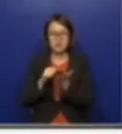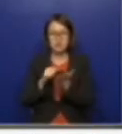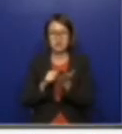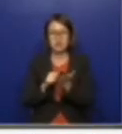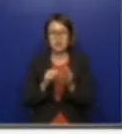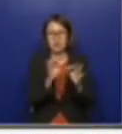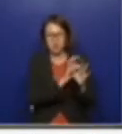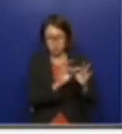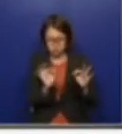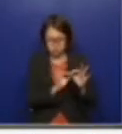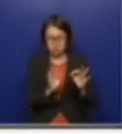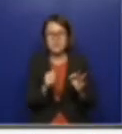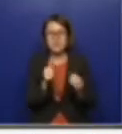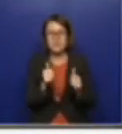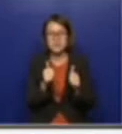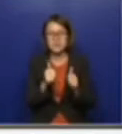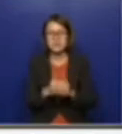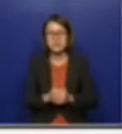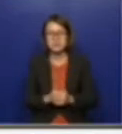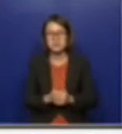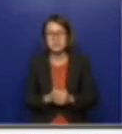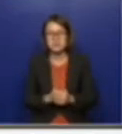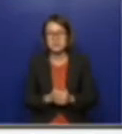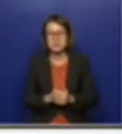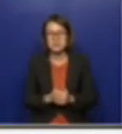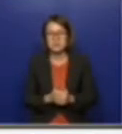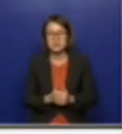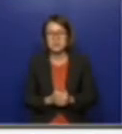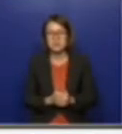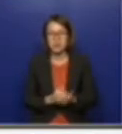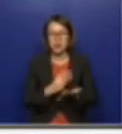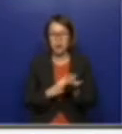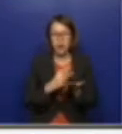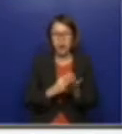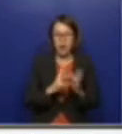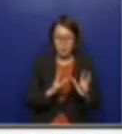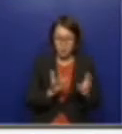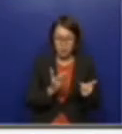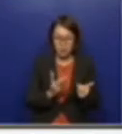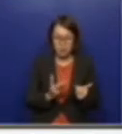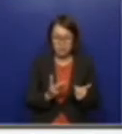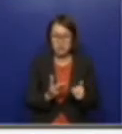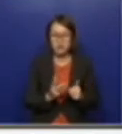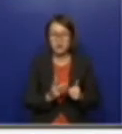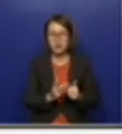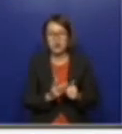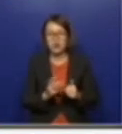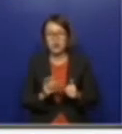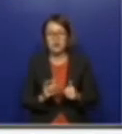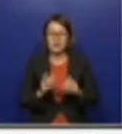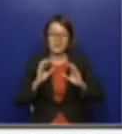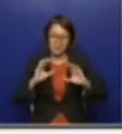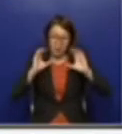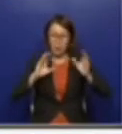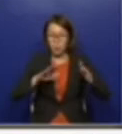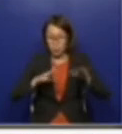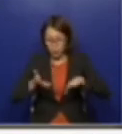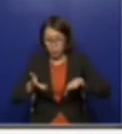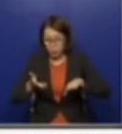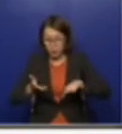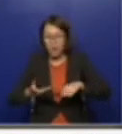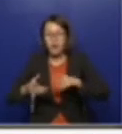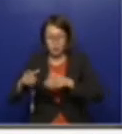รองรับไปดีครับเช่นมีการหมดวาระยุบสภาอะไรต่างไปเนี่ยก็สามารถดำรงคงอยู่ถ้าเขายังยืนยัน